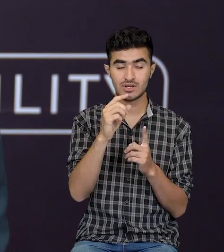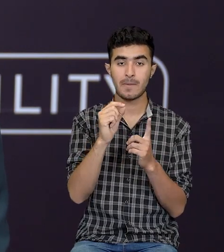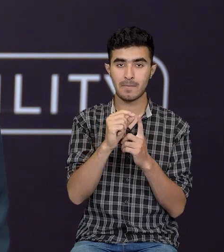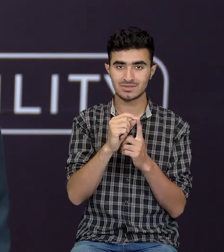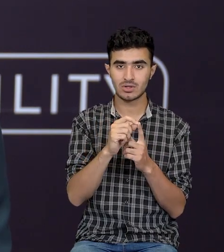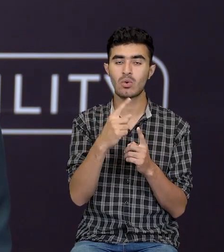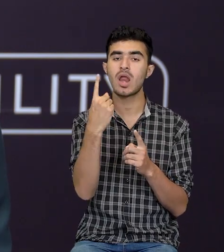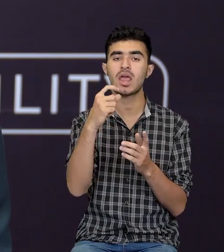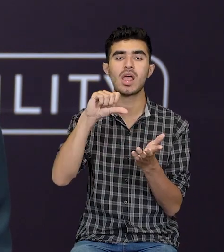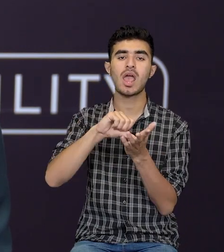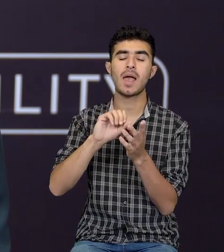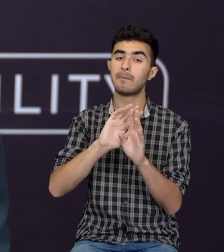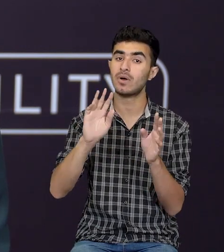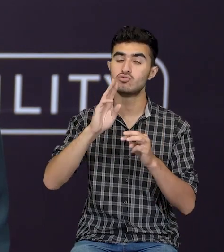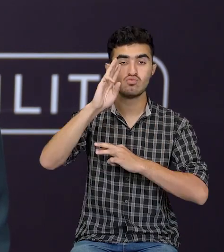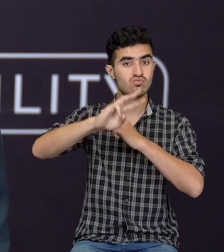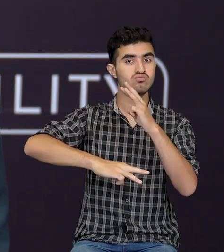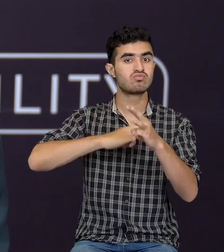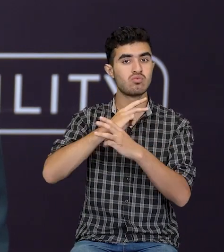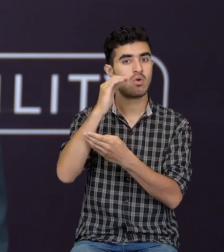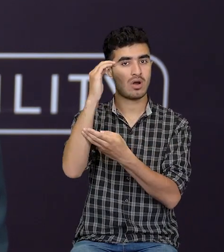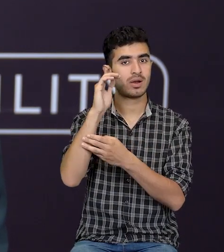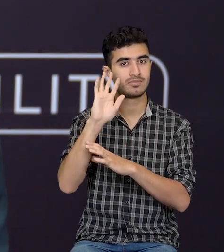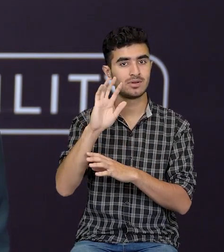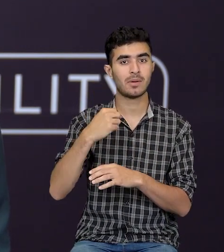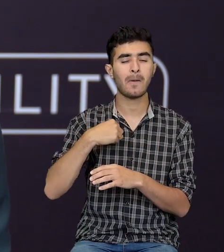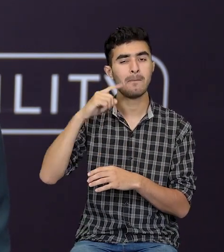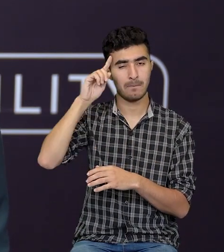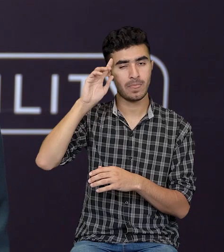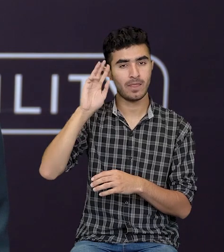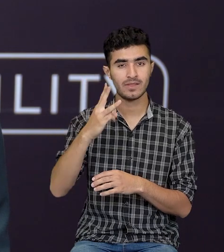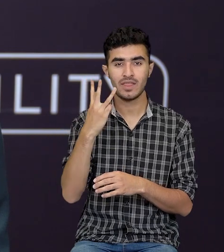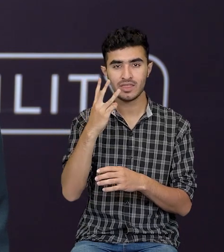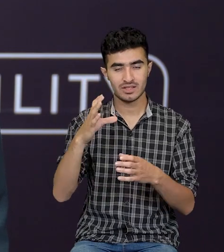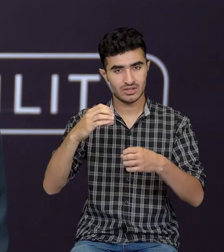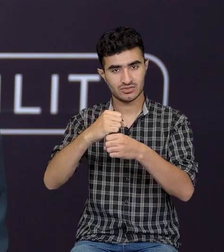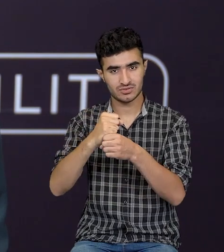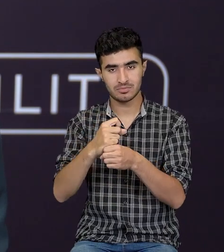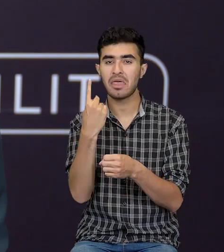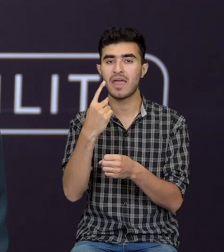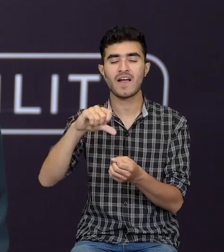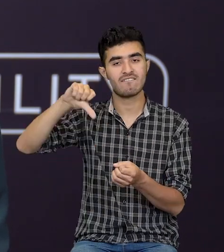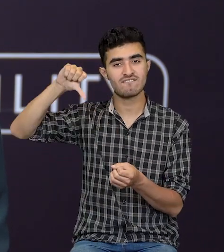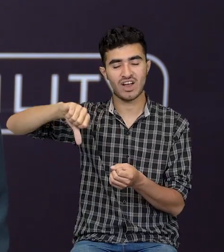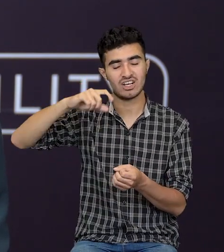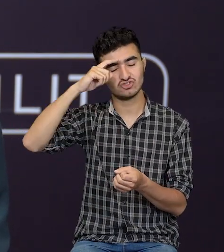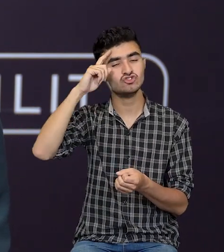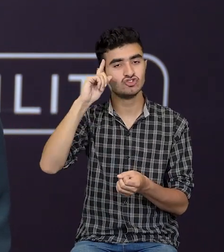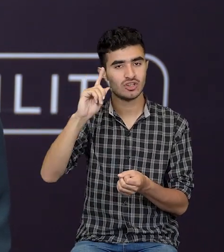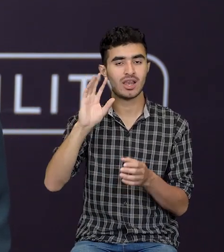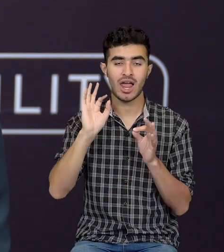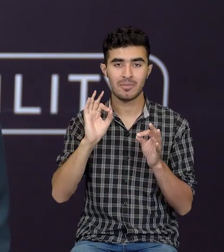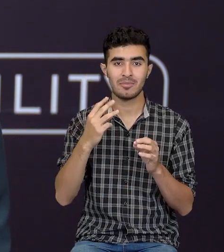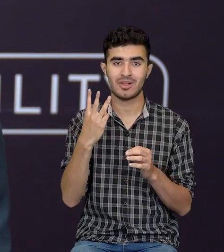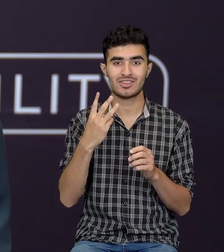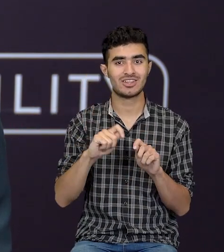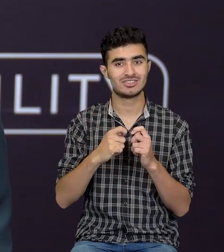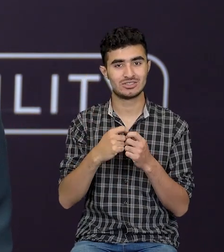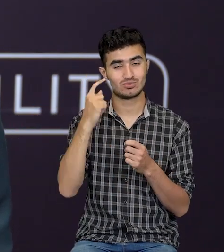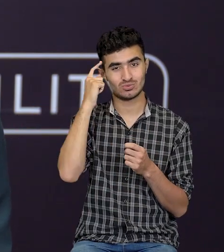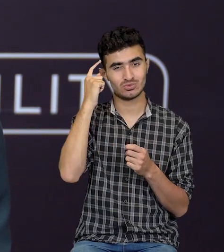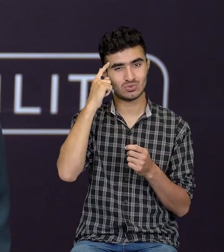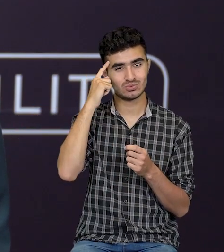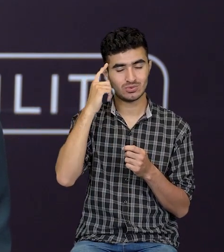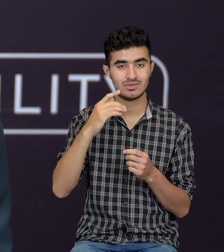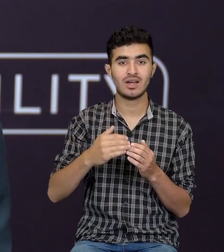वो जो ईरान का प्लेयर था उसके साथ मैच था, और मेरा था आसिफ भाई के साथ सेमीफाइनल। तो आसिफ भाई के साथ जब सेमीफाइनल आया तो मेरे